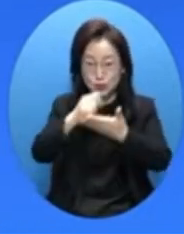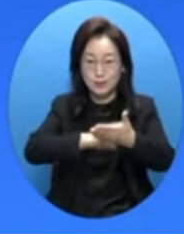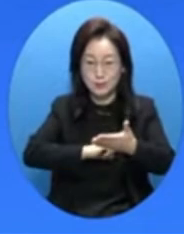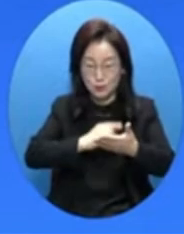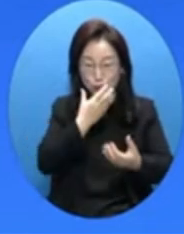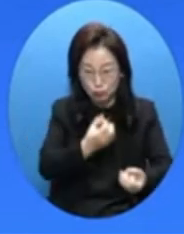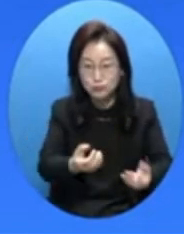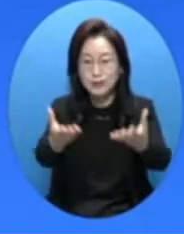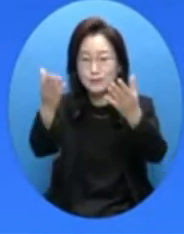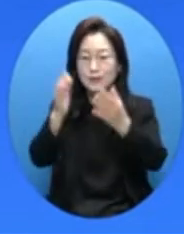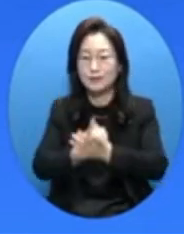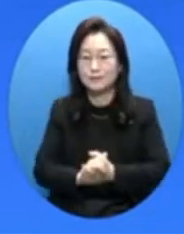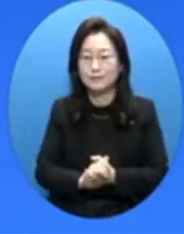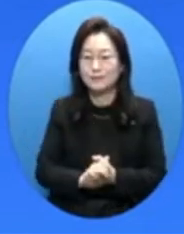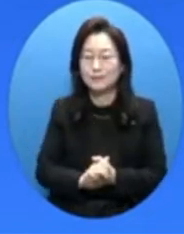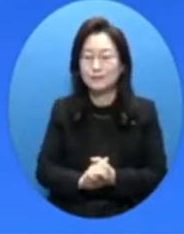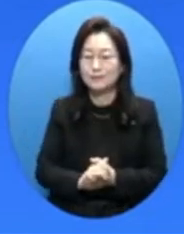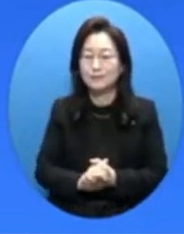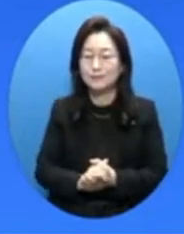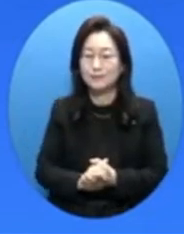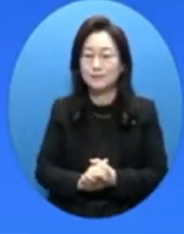이름으로 축원합니다